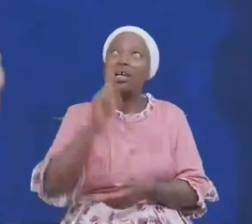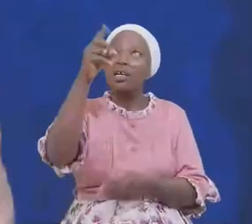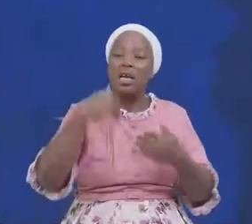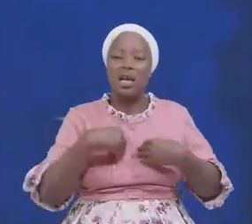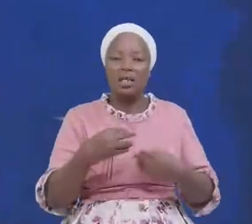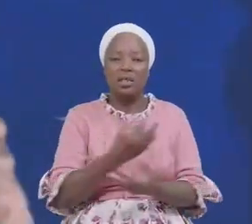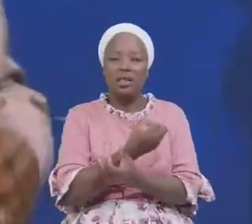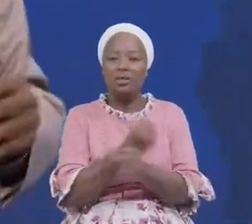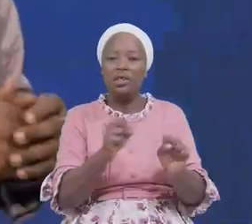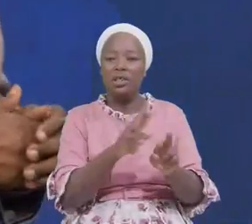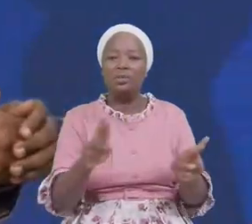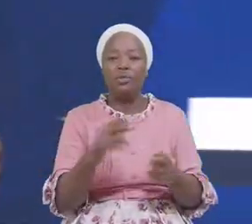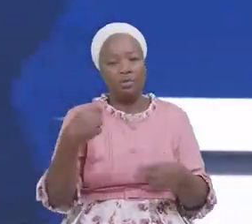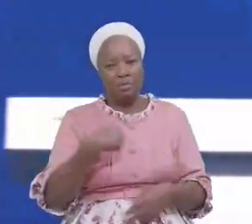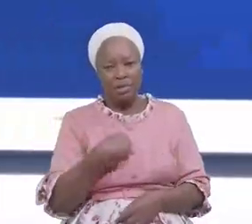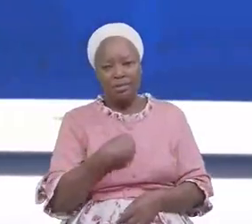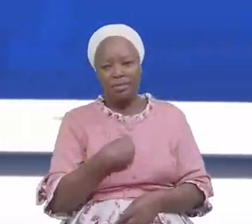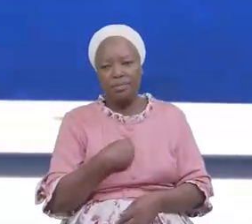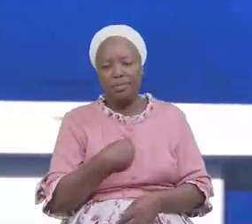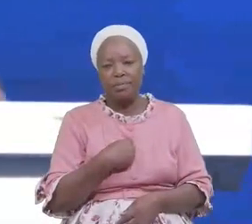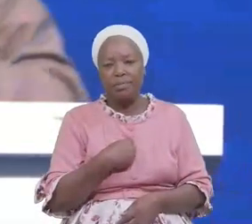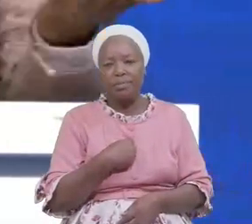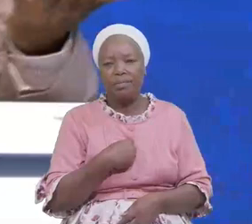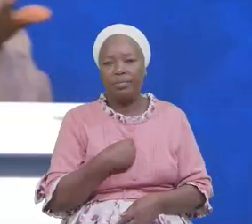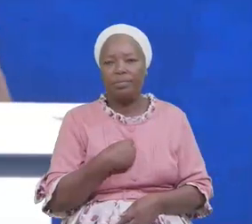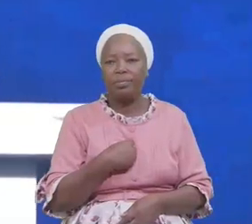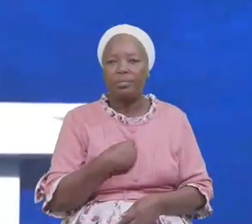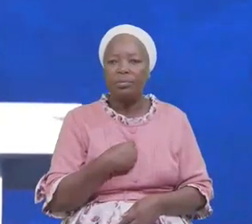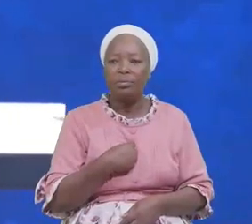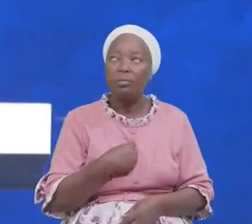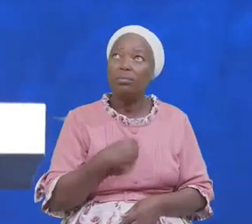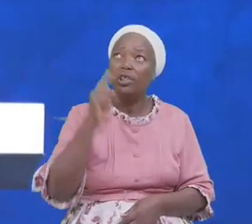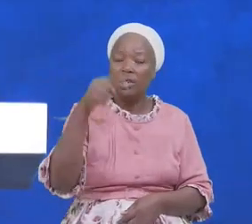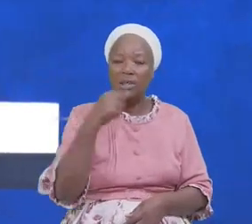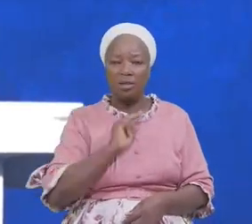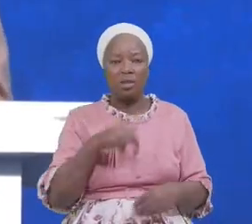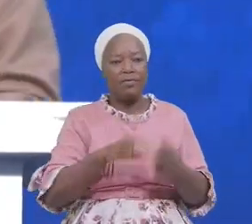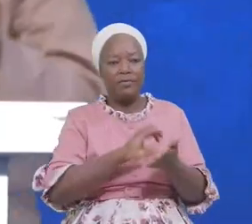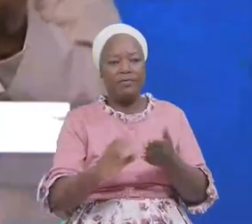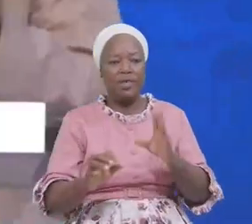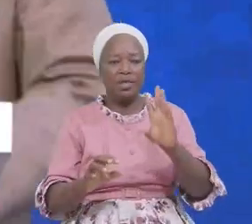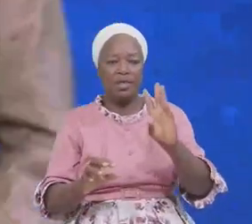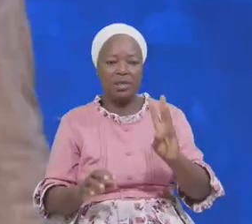Et la conséquence, le résultat de ce qui suit, c'est qu'il m'a racheté. Verset 69.